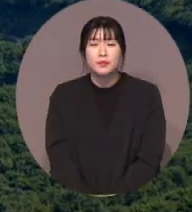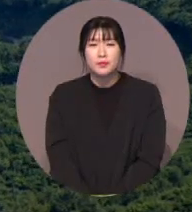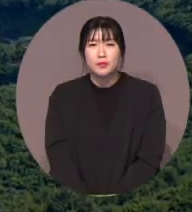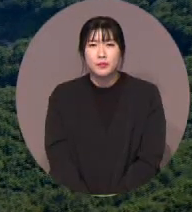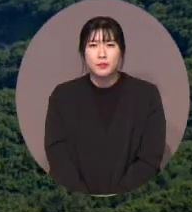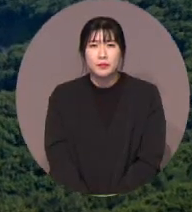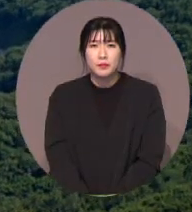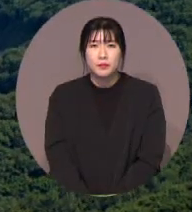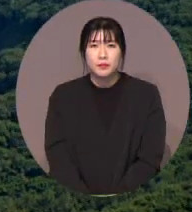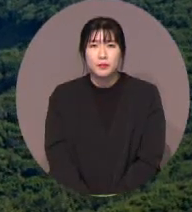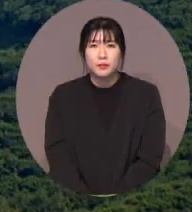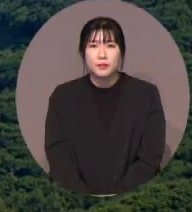제출했습니다